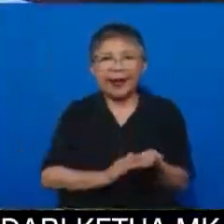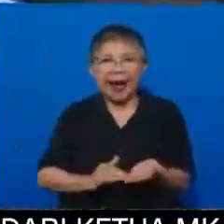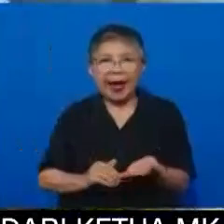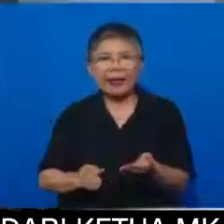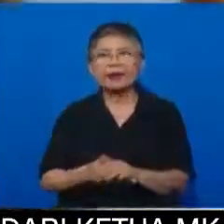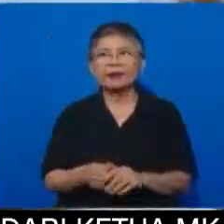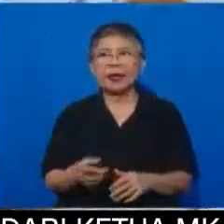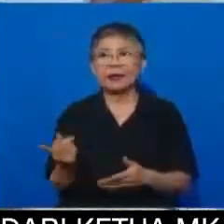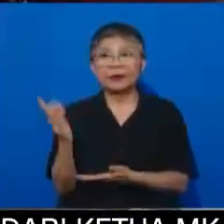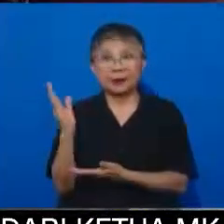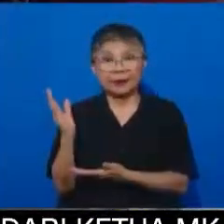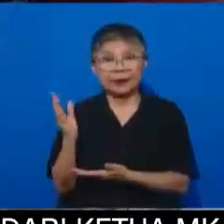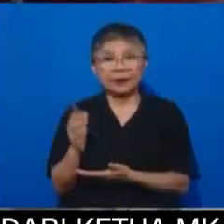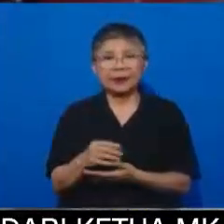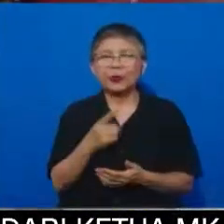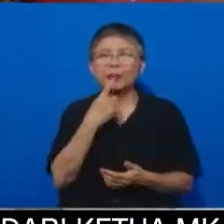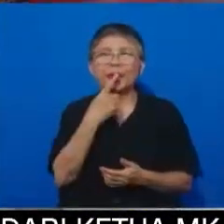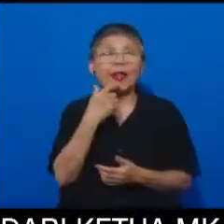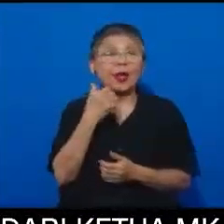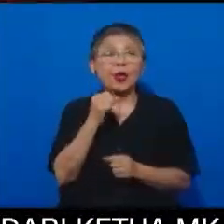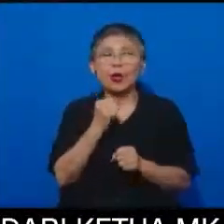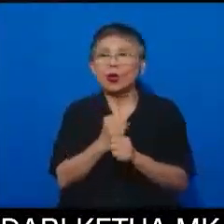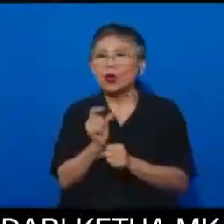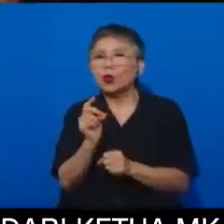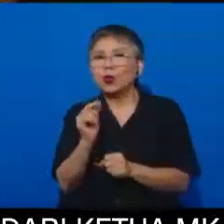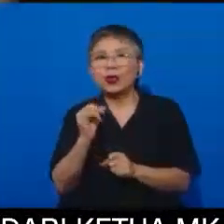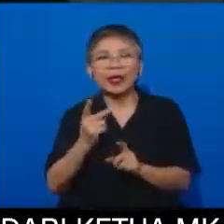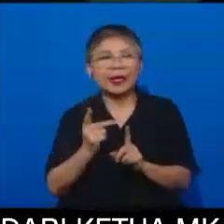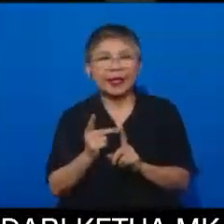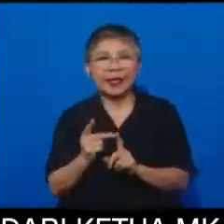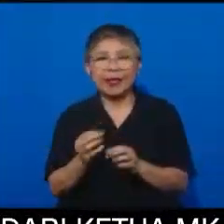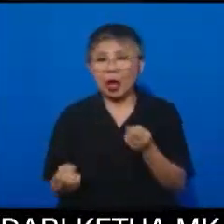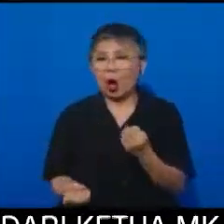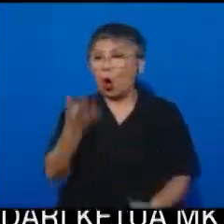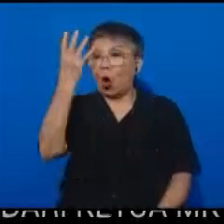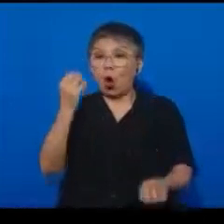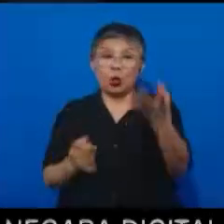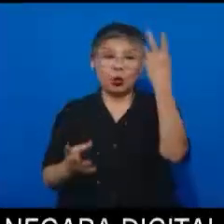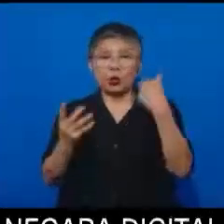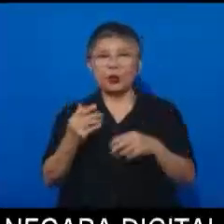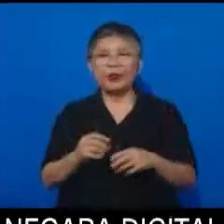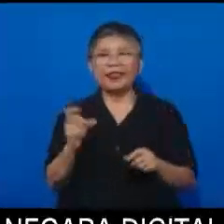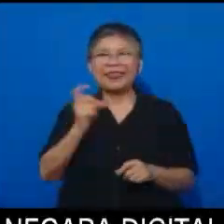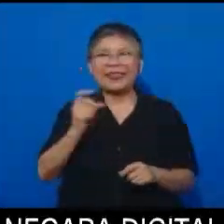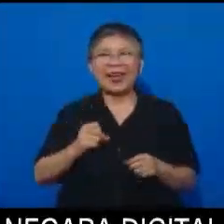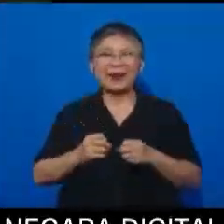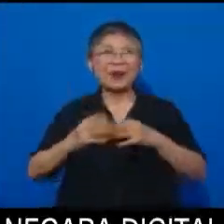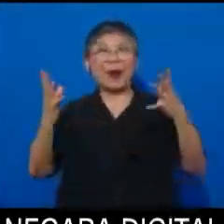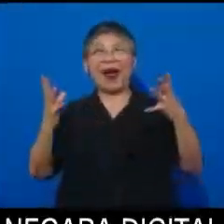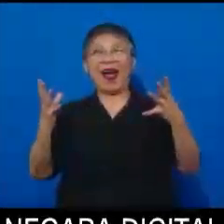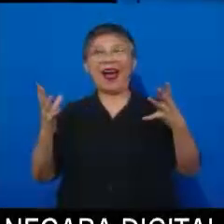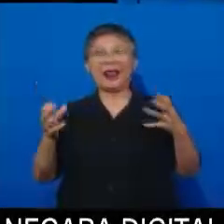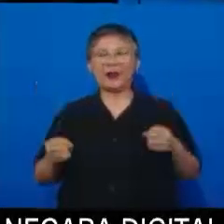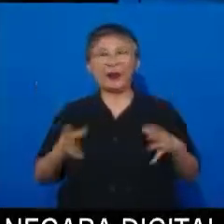alhasil belut yang disajikan lebih gurih Dan juga pemakaian api besar hingga meliuk-li itu selain menjadi atraksi yang